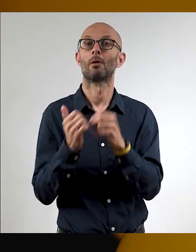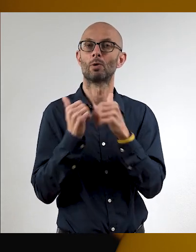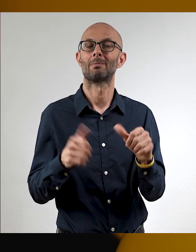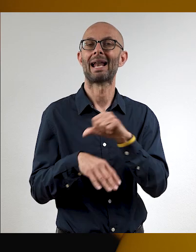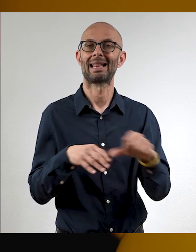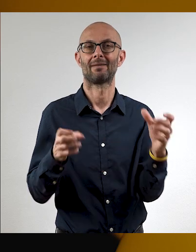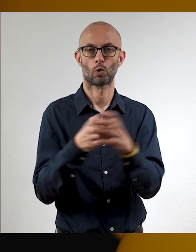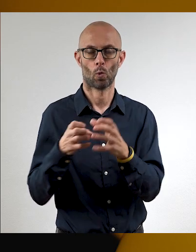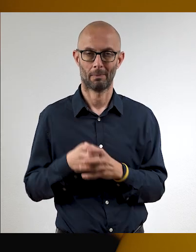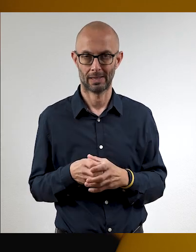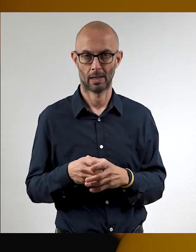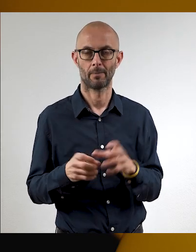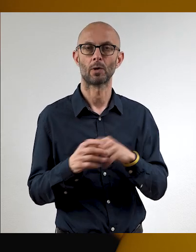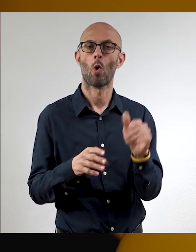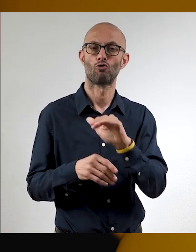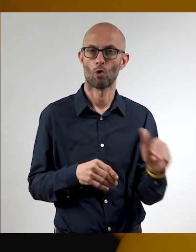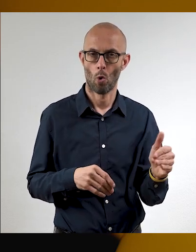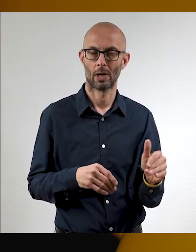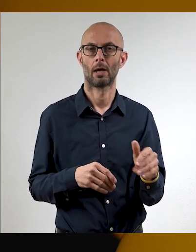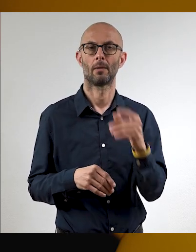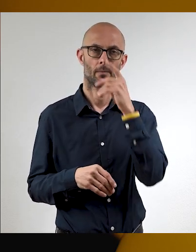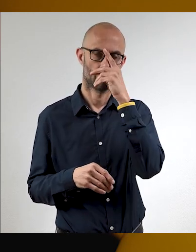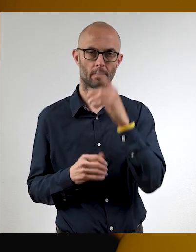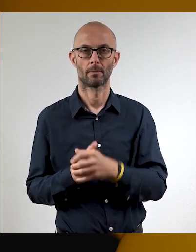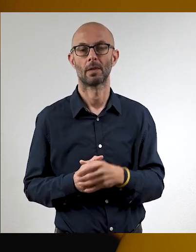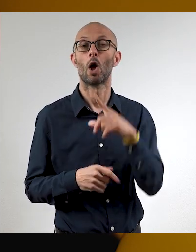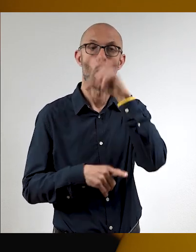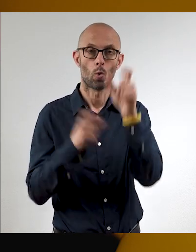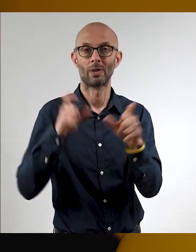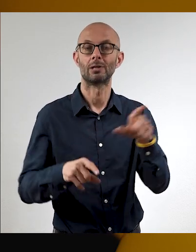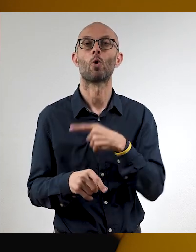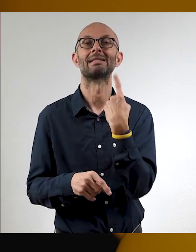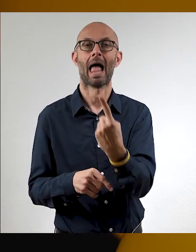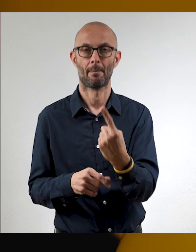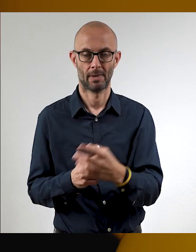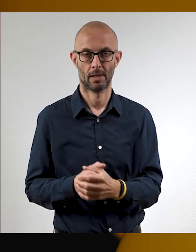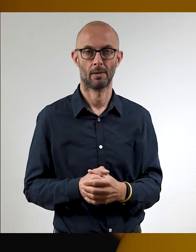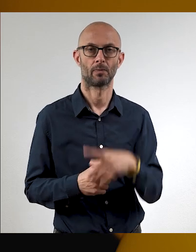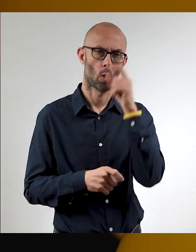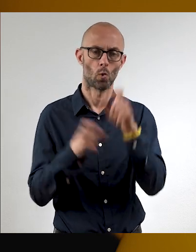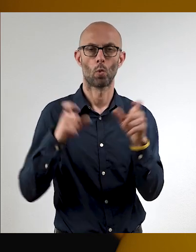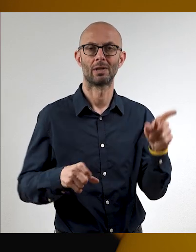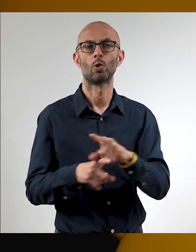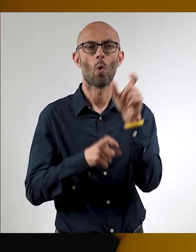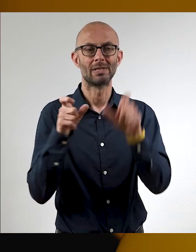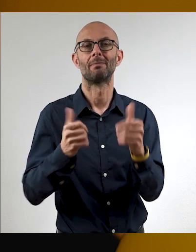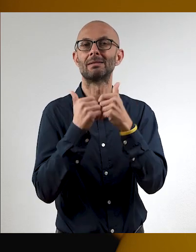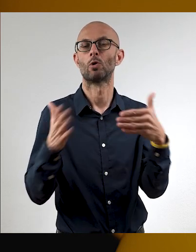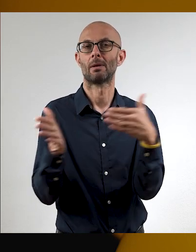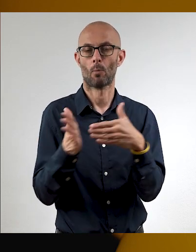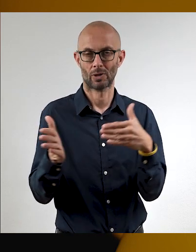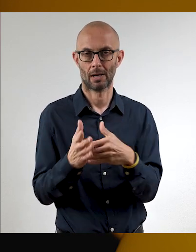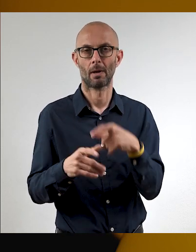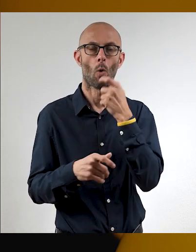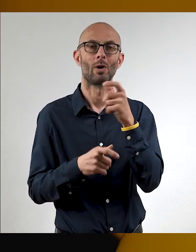na ranljive skupine, na otroke, na ljudi, ki so sami, ljudi, osebe s posebnimi